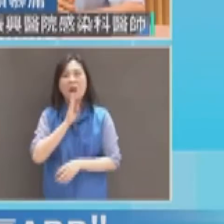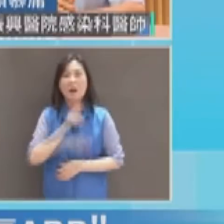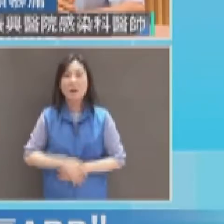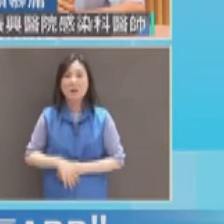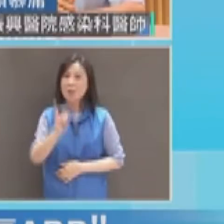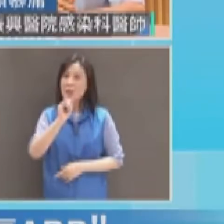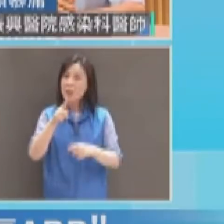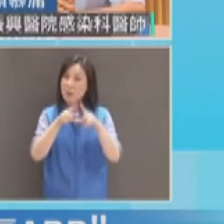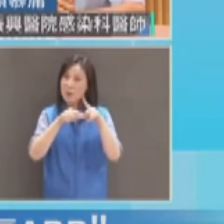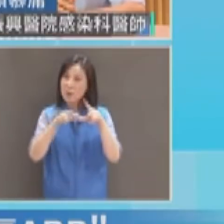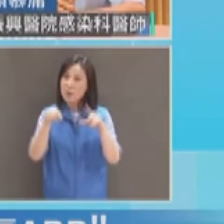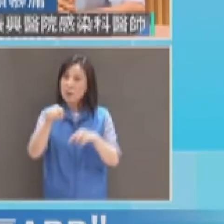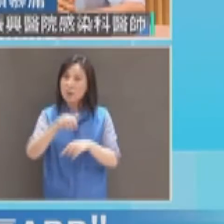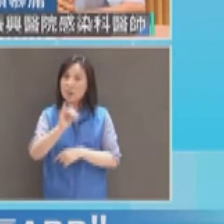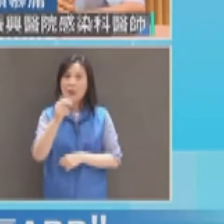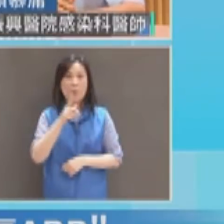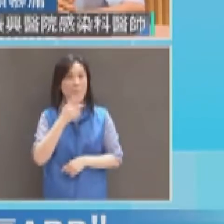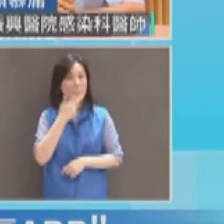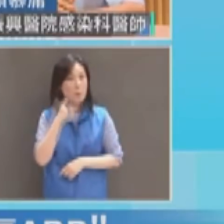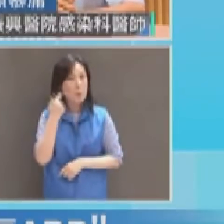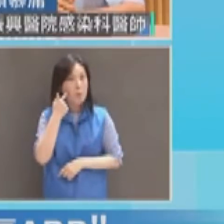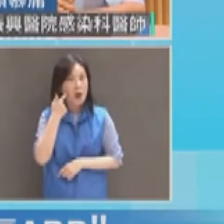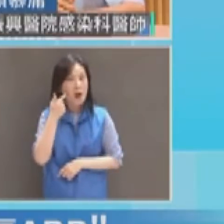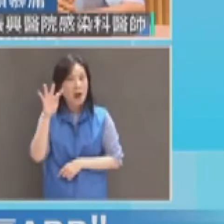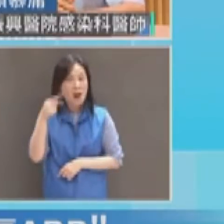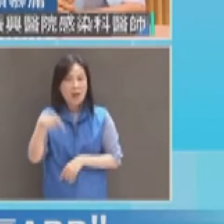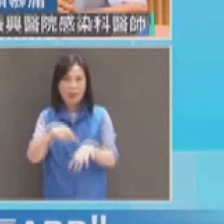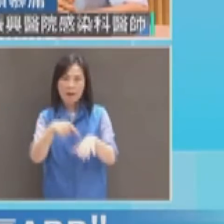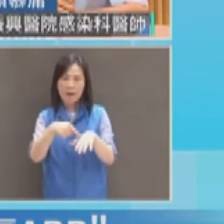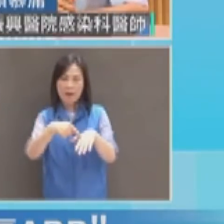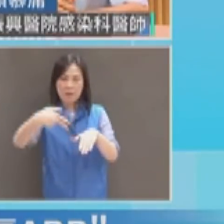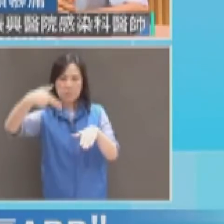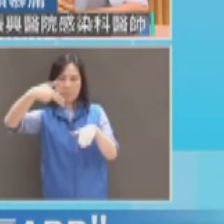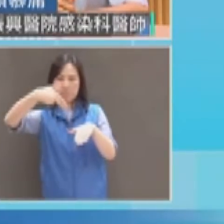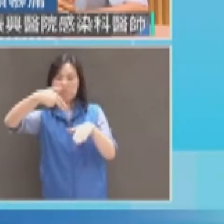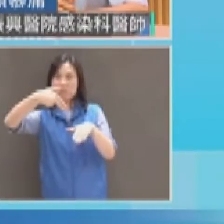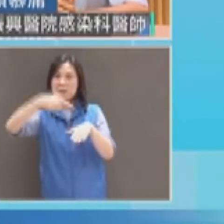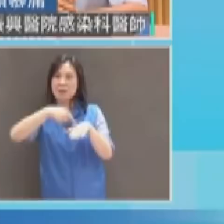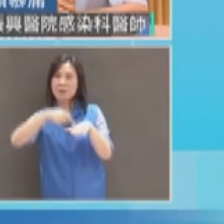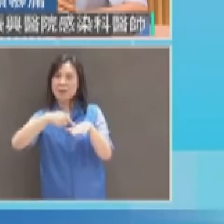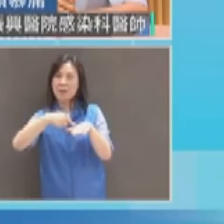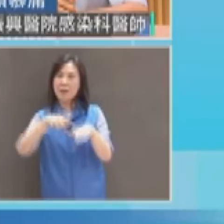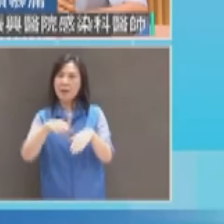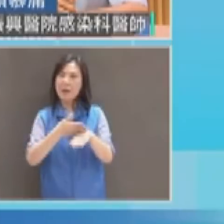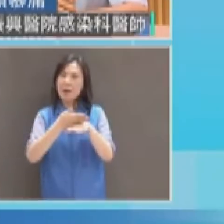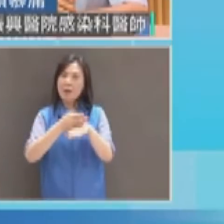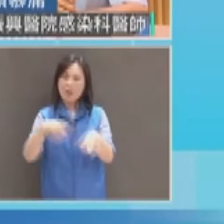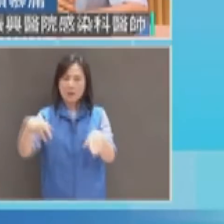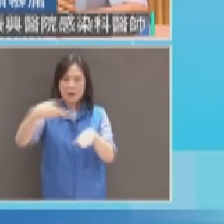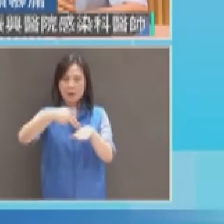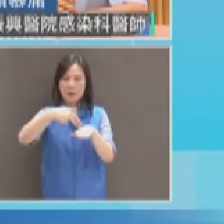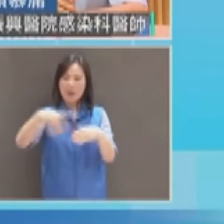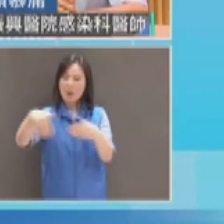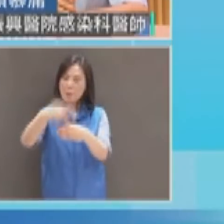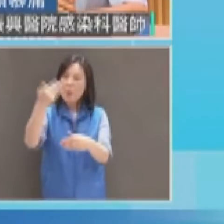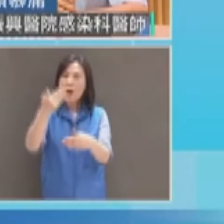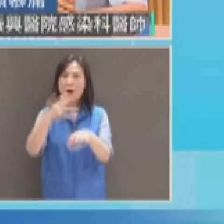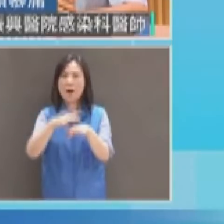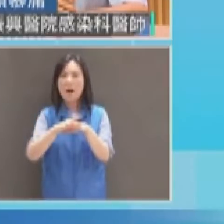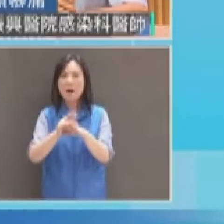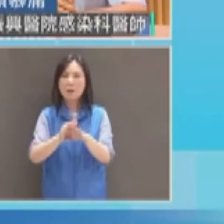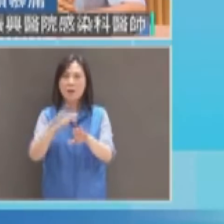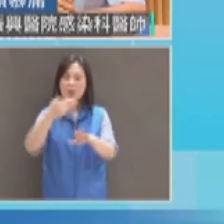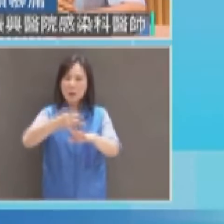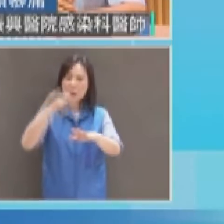的运镜呢，都运镜在她手在车上摸着扶把，拿着信用卡、触控